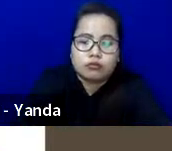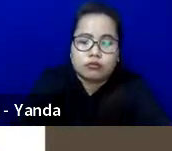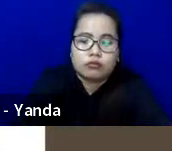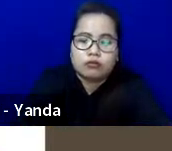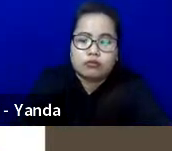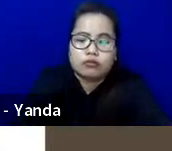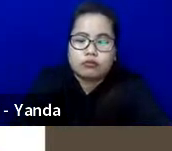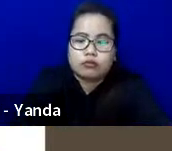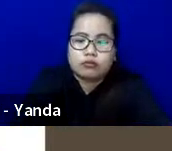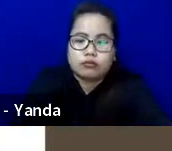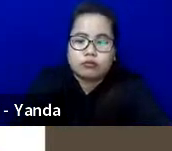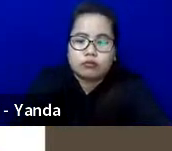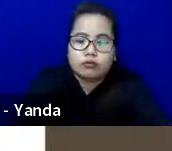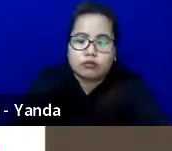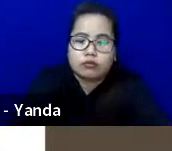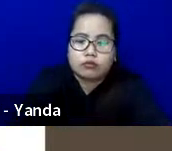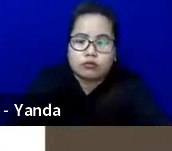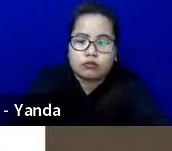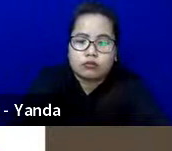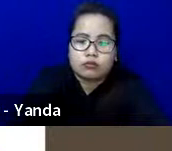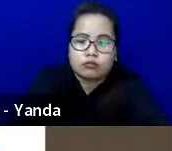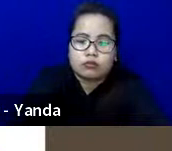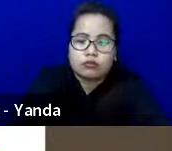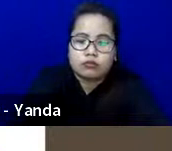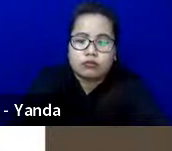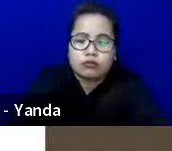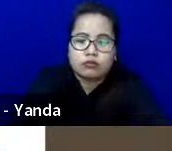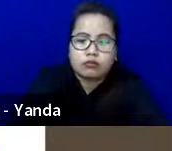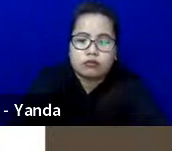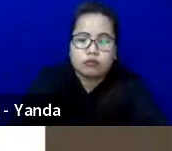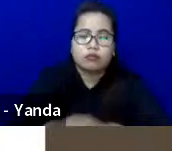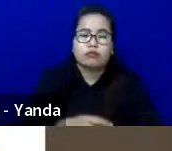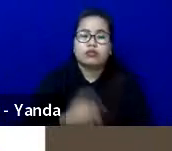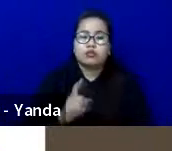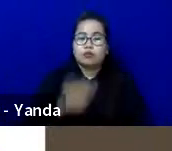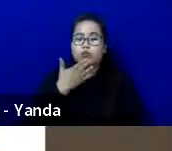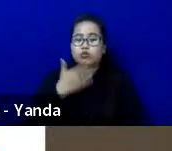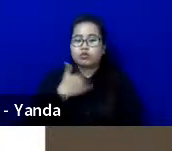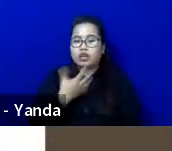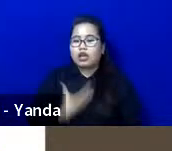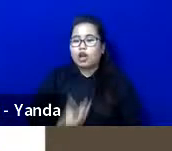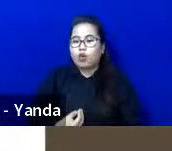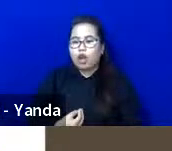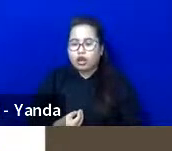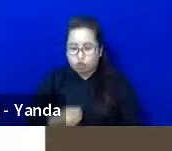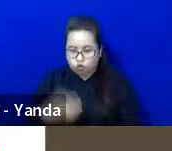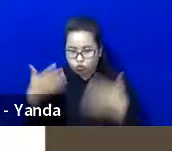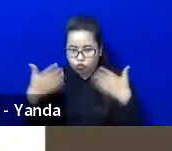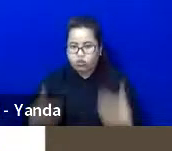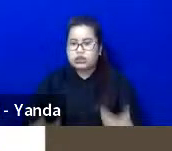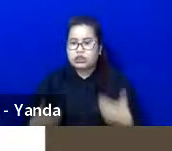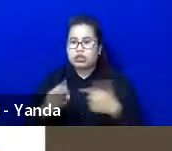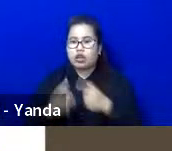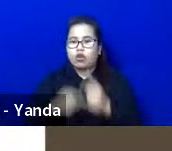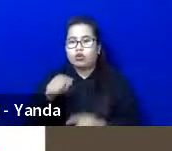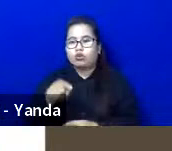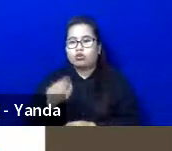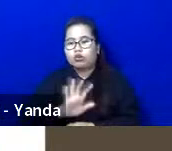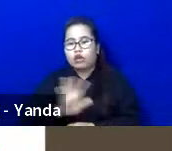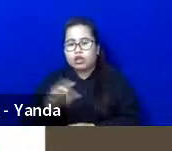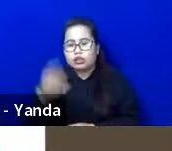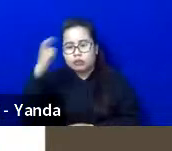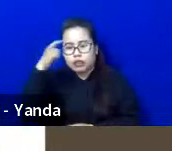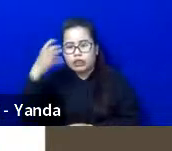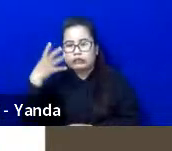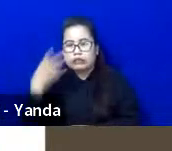Karena ini punya keluhan-keluhan fisik yang lain yang itu tidak dianggap sebagai serius